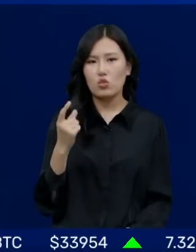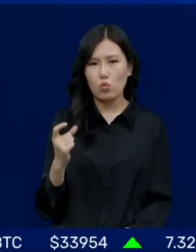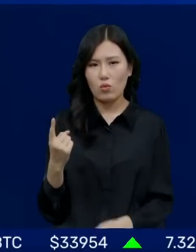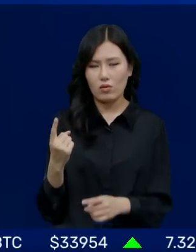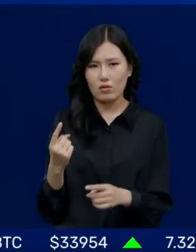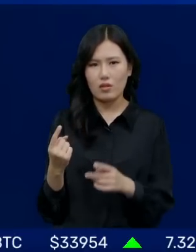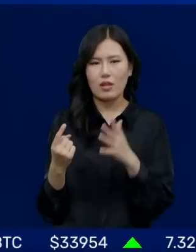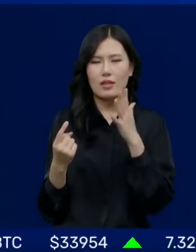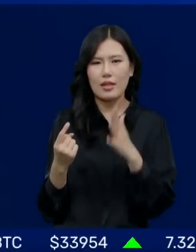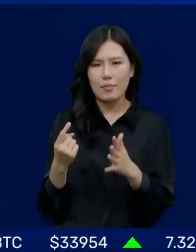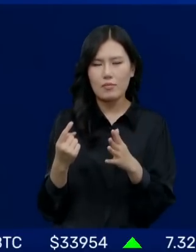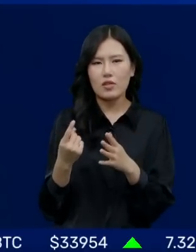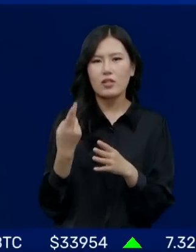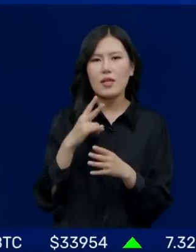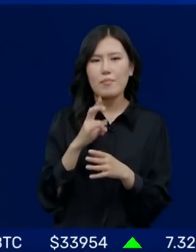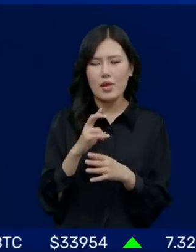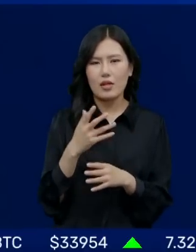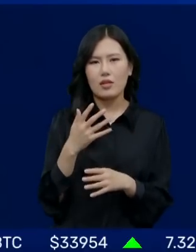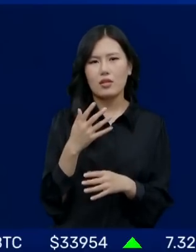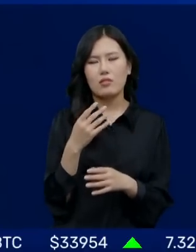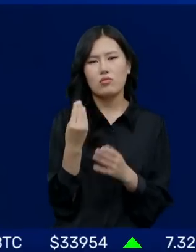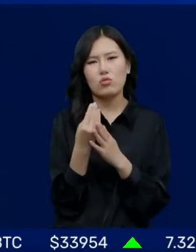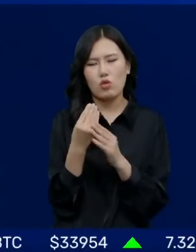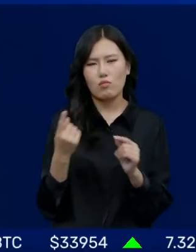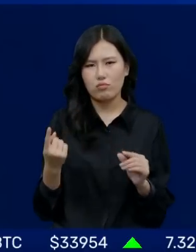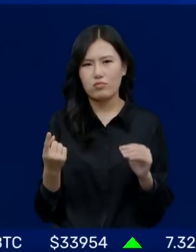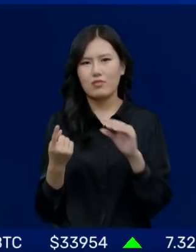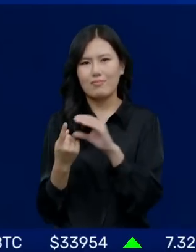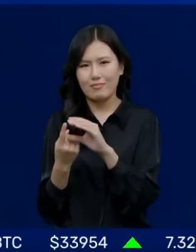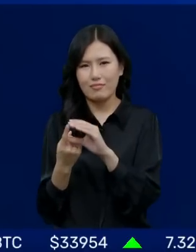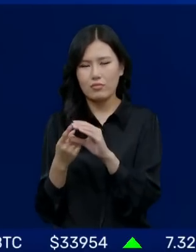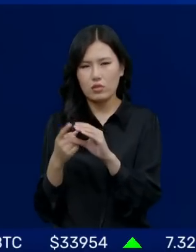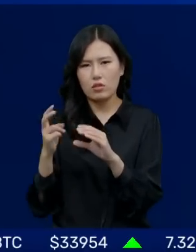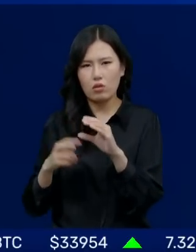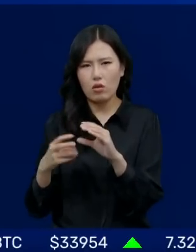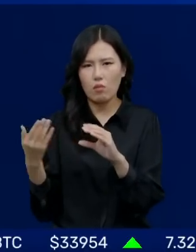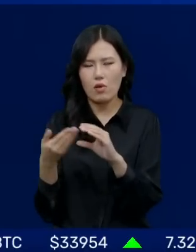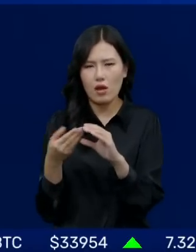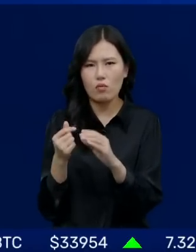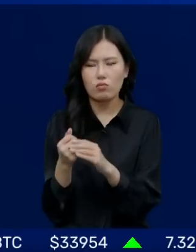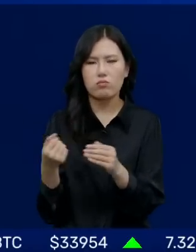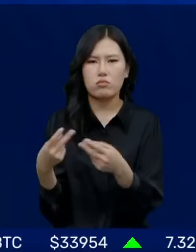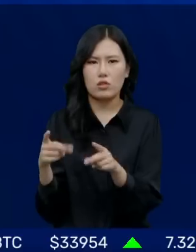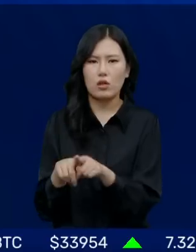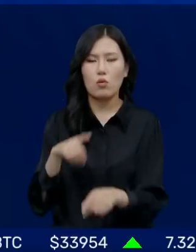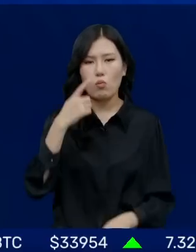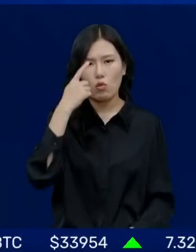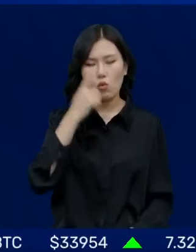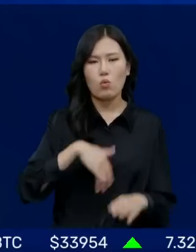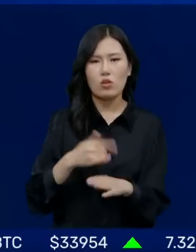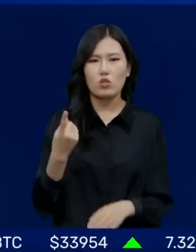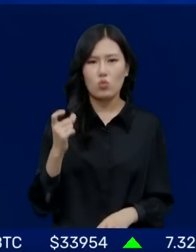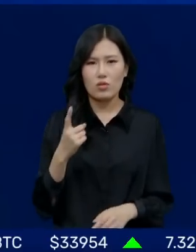үзвэл за үүний 70-80% нь бидний үйлдвэрлэж байгаа бүтэмж гэж тооцоолж байгаа юм. За өөрөөр хэлэх юм бол манай улсын нэг хүний жилийн бүтэмж